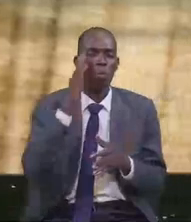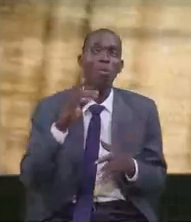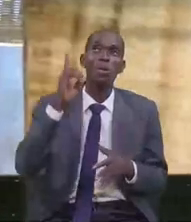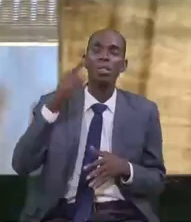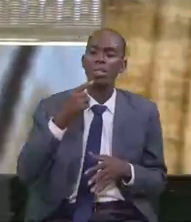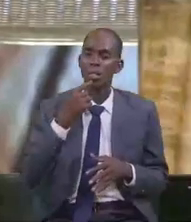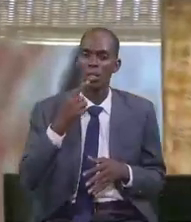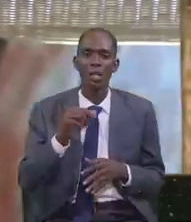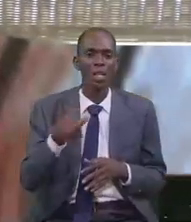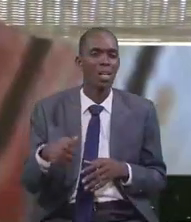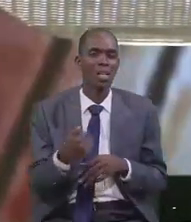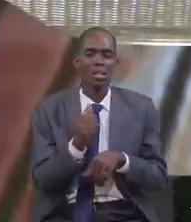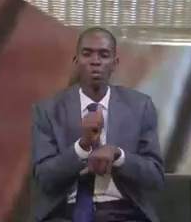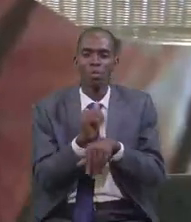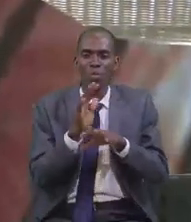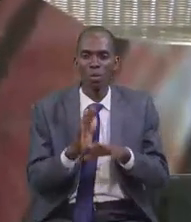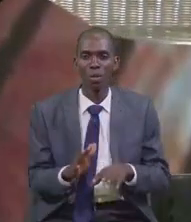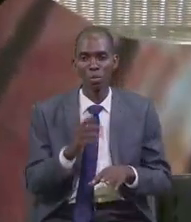à tout ouvrier? Parce que